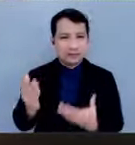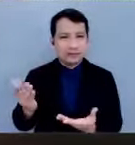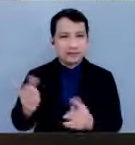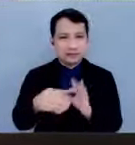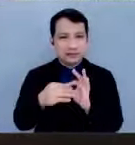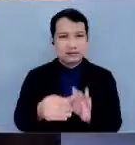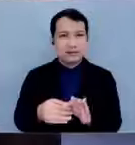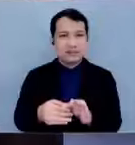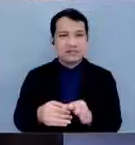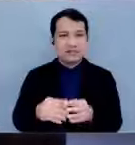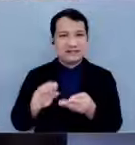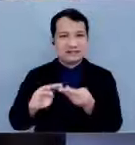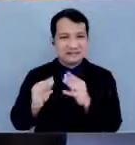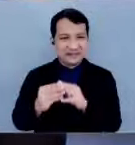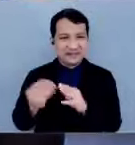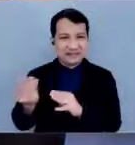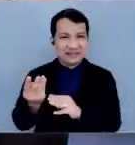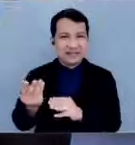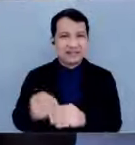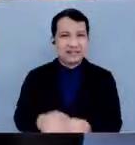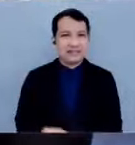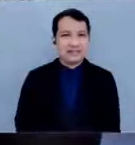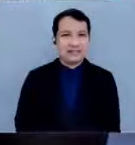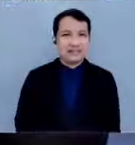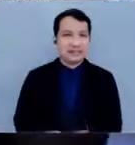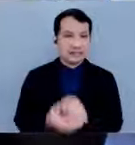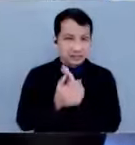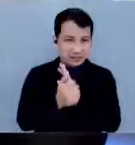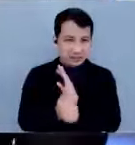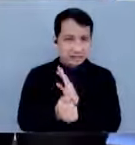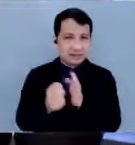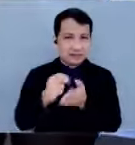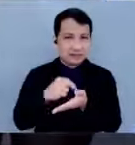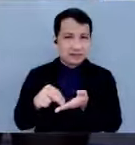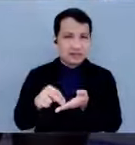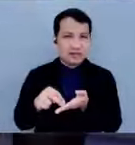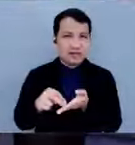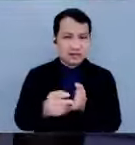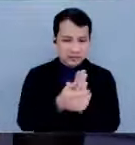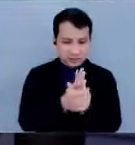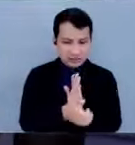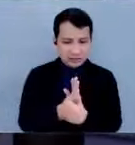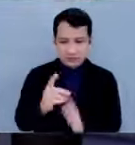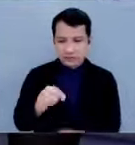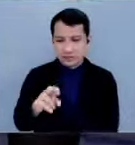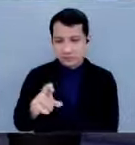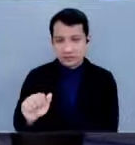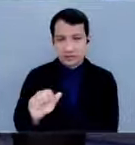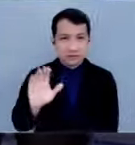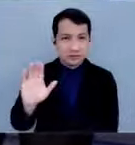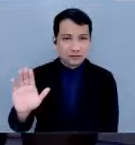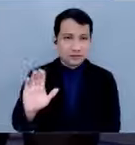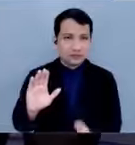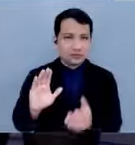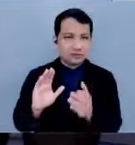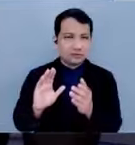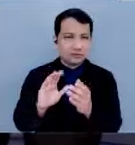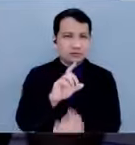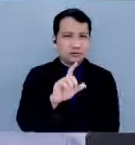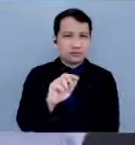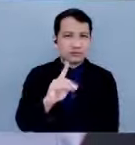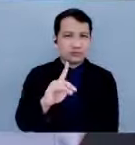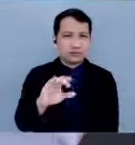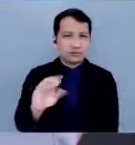kaklase. Actually, Skills and Drills ang pangalan ng inyong studio. Yes. Oo, yan ba? Bakit yun ang pinangalan mo, Teacher